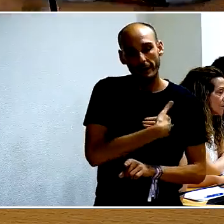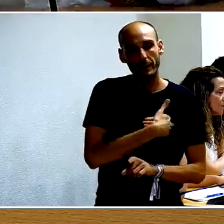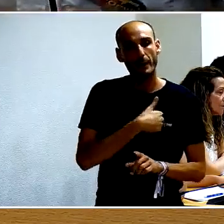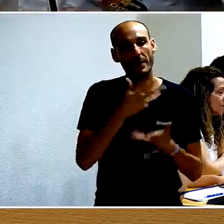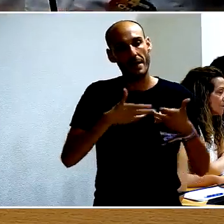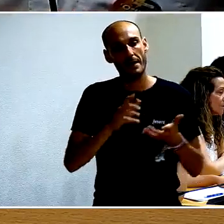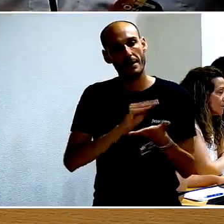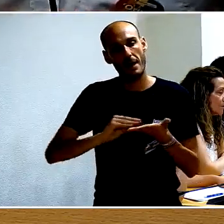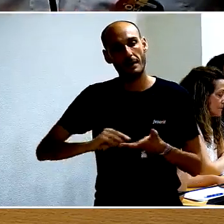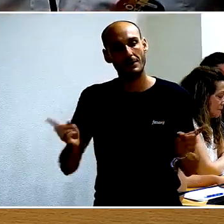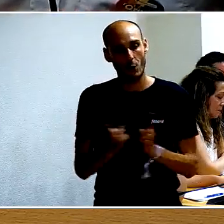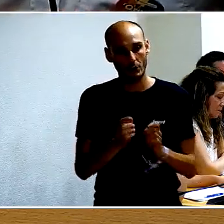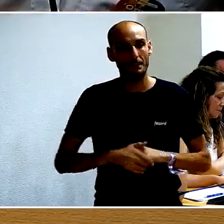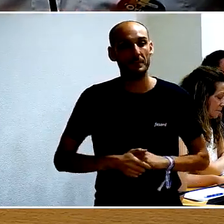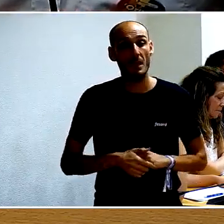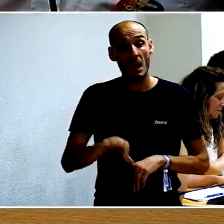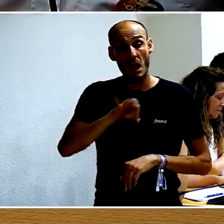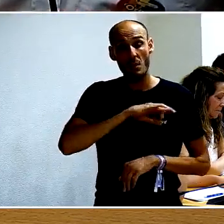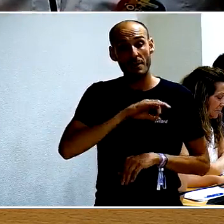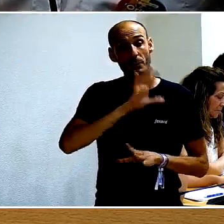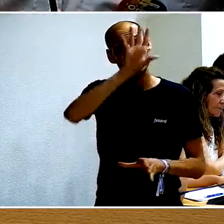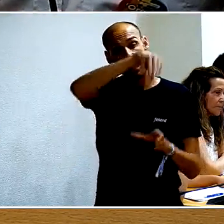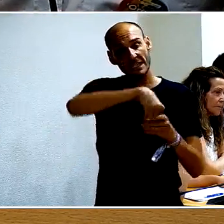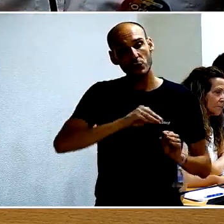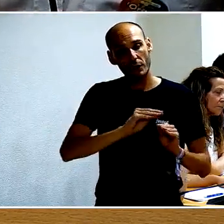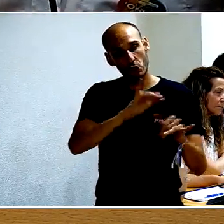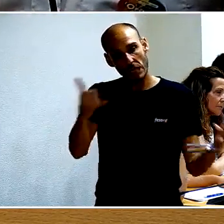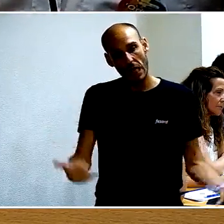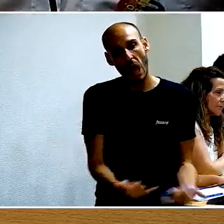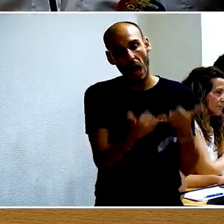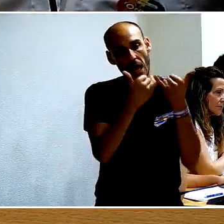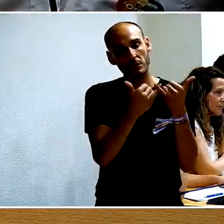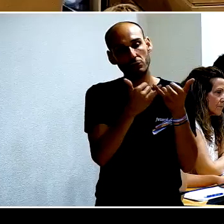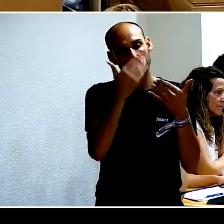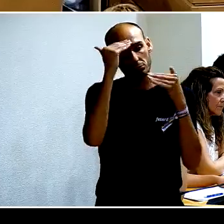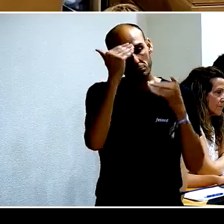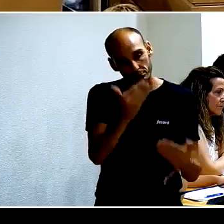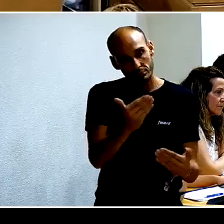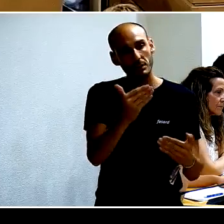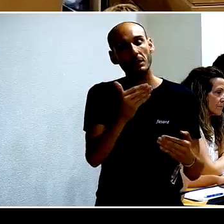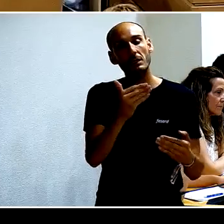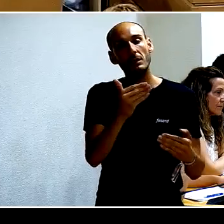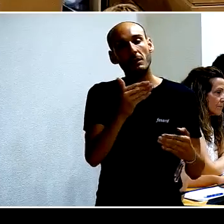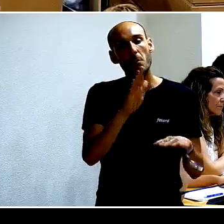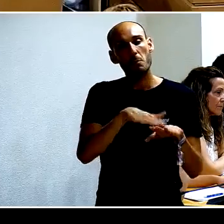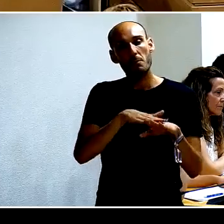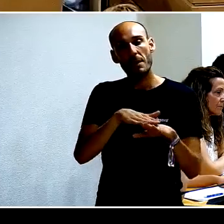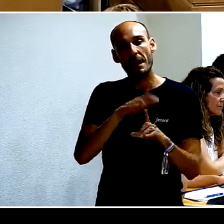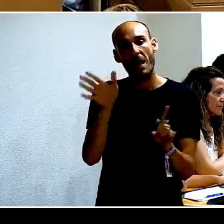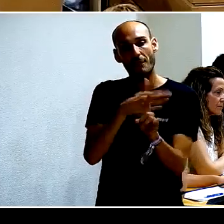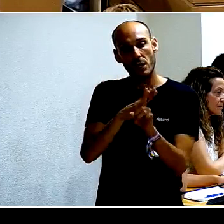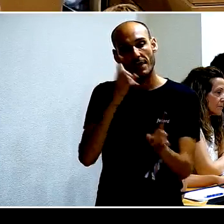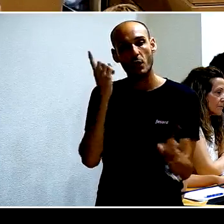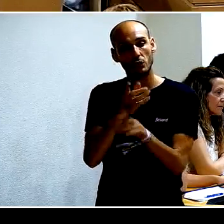Aquest premi està enmarcat dins dels actes commemoratius del Dia Internacional per a l'Eliminació de la Violència contra les Dones, que celebra